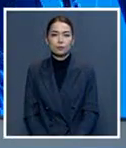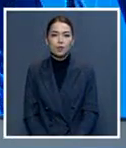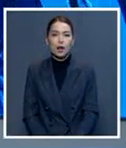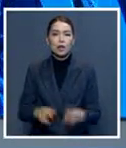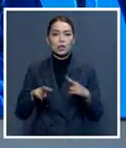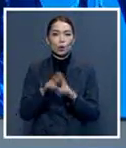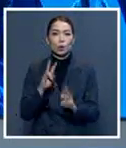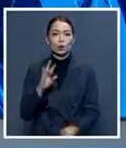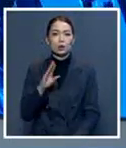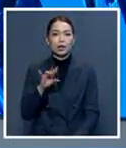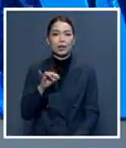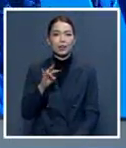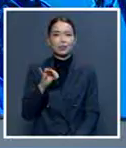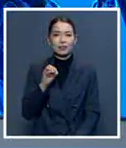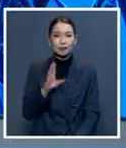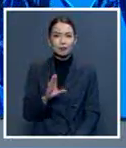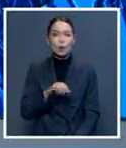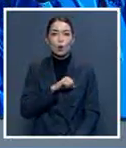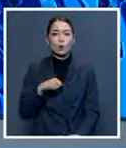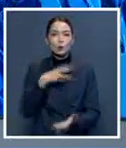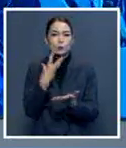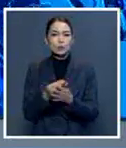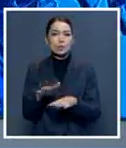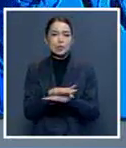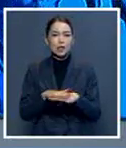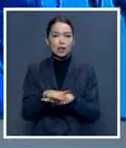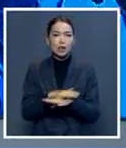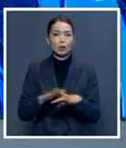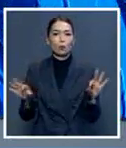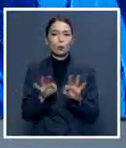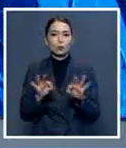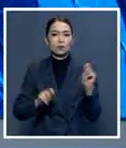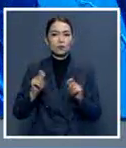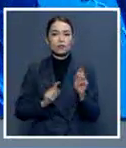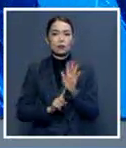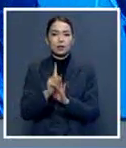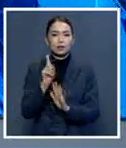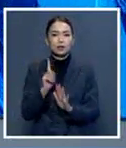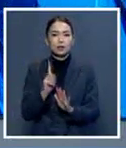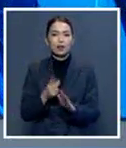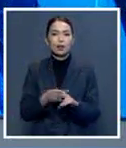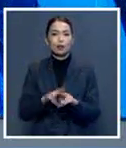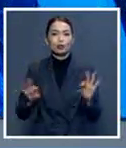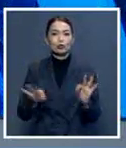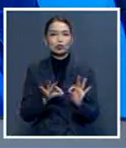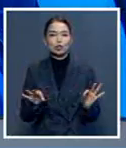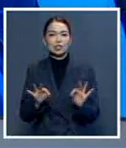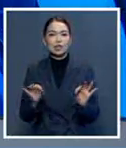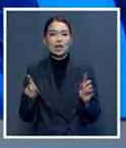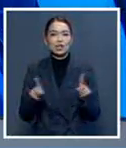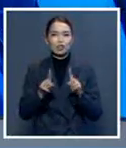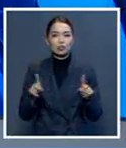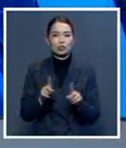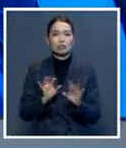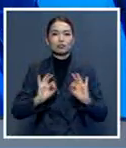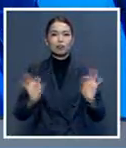Елордада Нұрғиса Тілендиев атындағы «Өз елім» халықаралық музыка фестивалі басталды. Атақты күйші композитор дирижердің шығармашылығын дәріптейтін мәдени